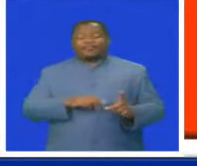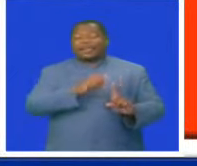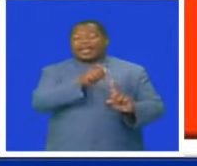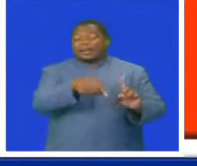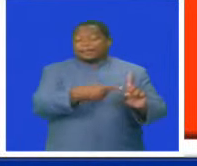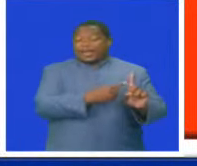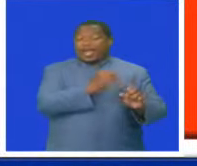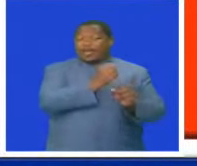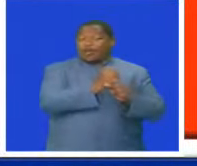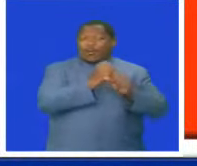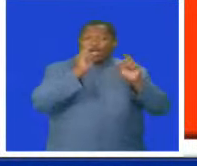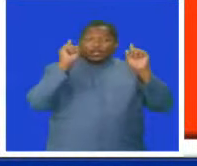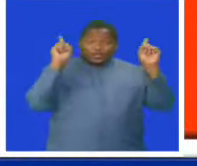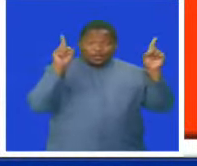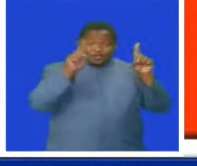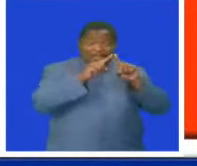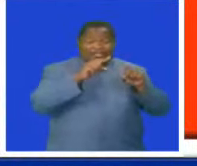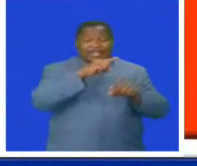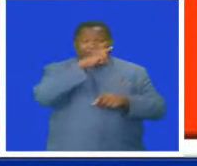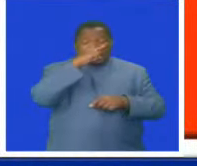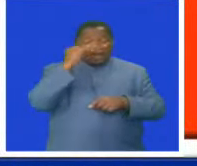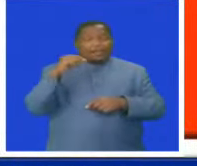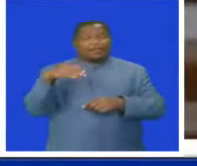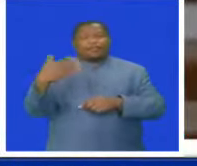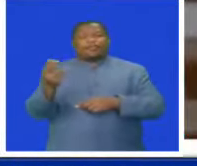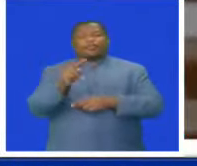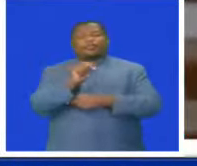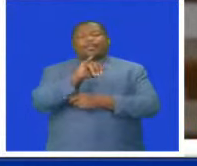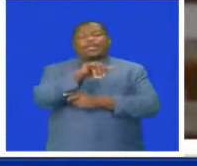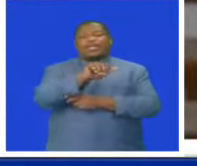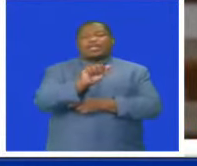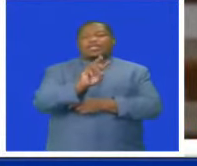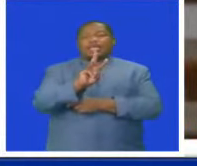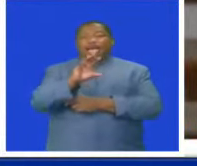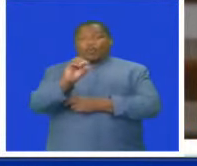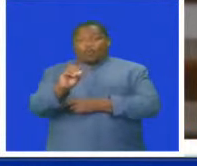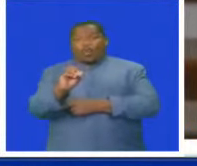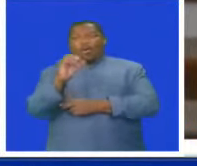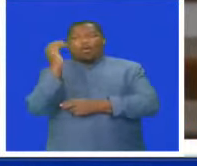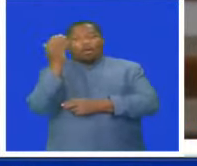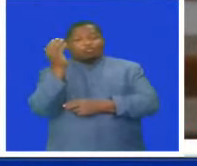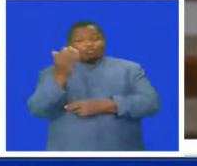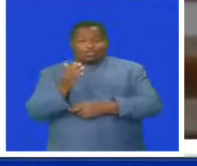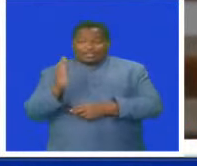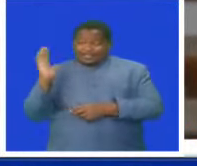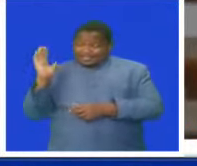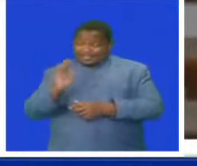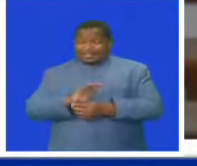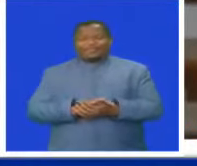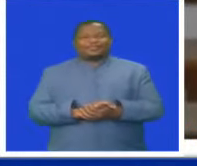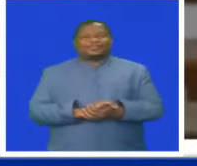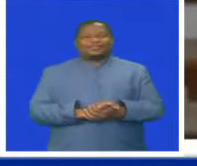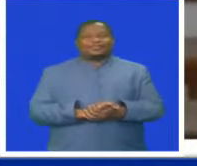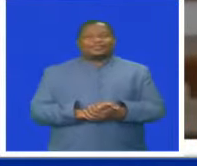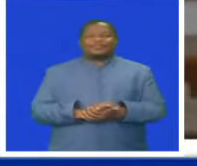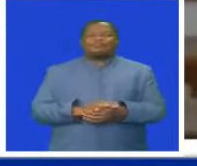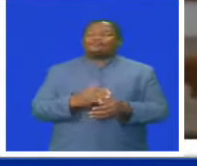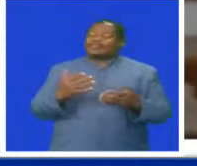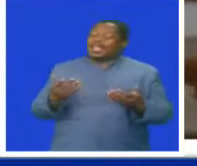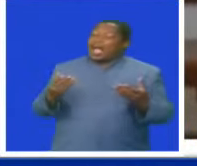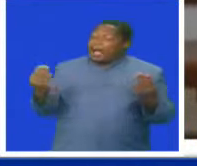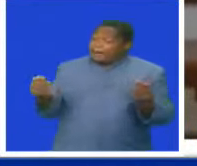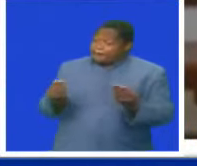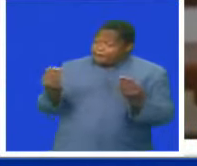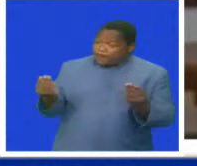mbiko uyachaza ngesimo selive ngekuhlukubetana. Kule individual level ke sathola ukuthi lokuhamba embili